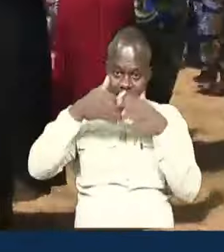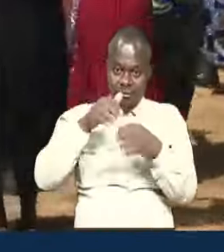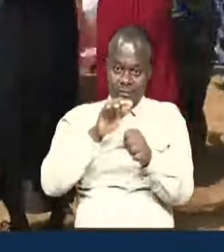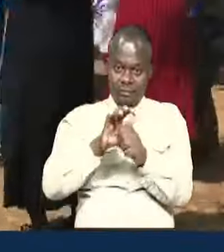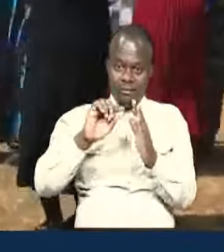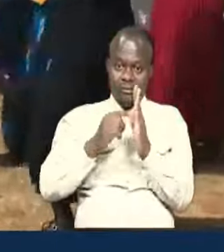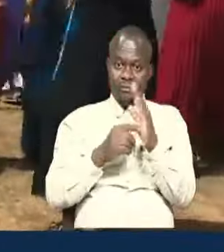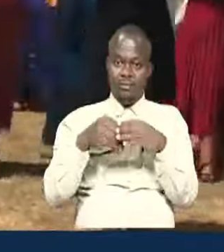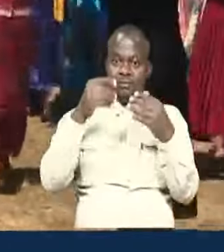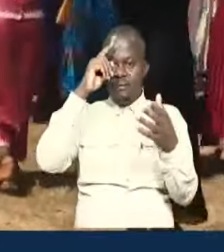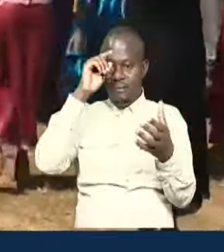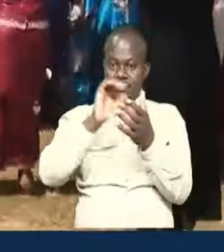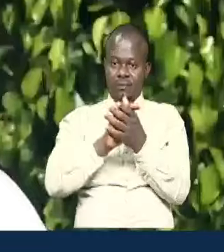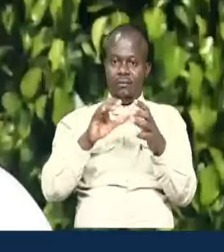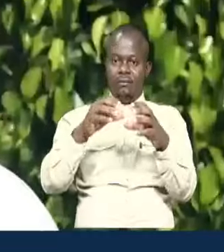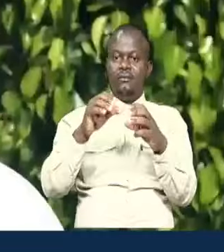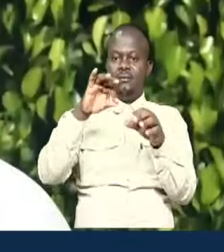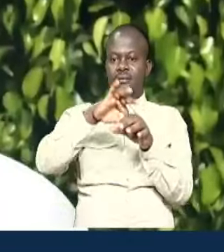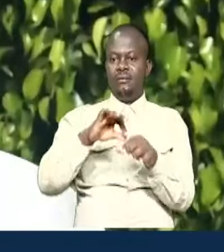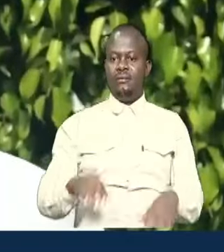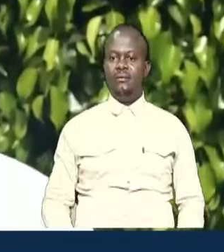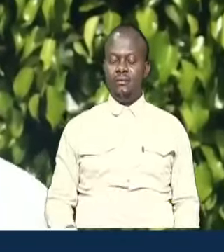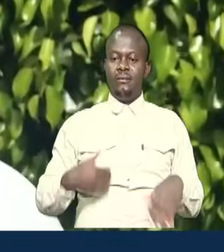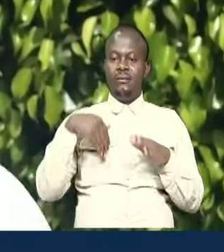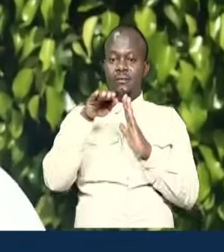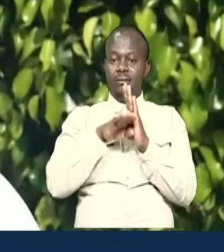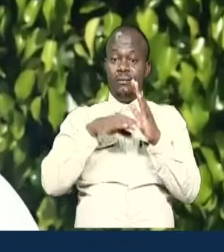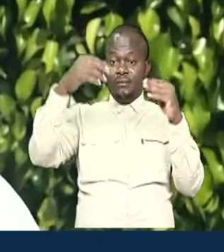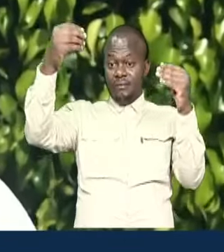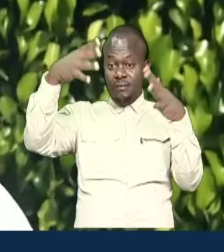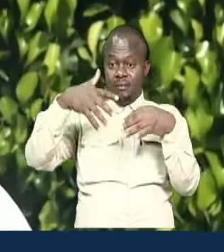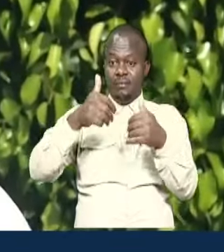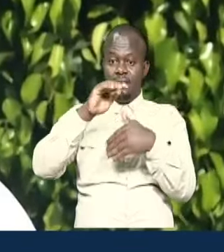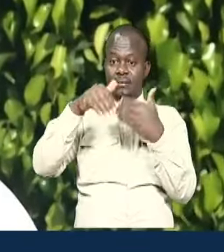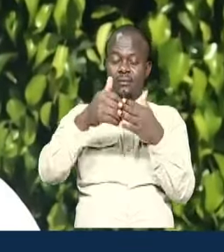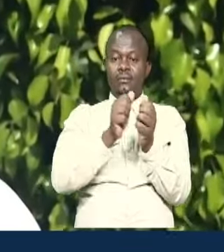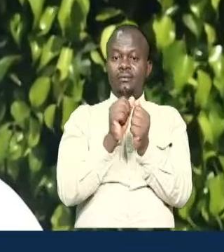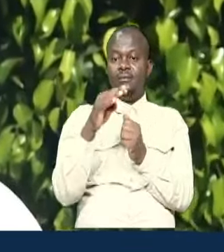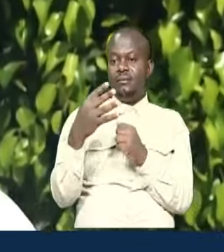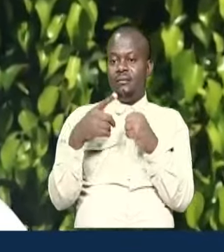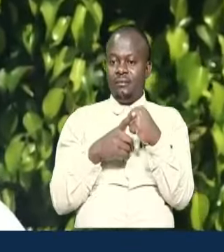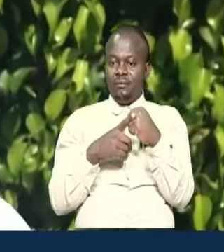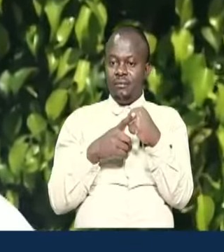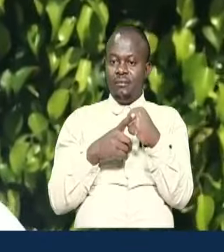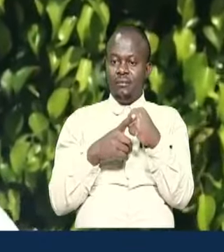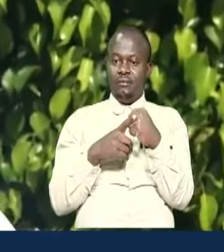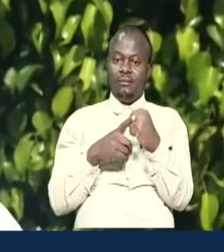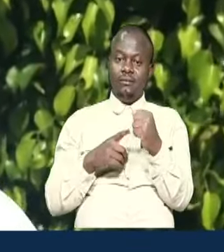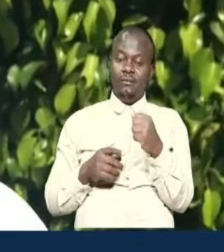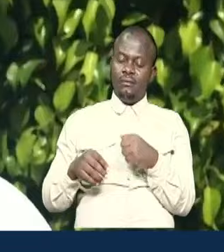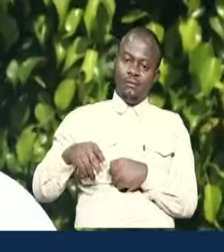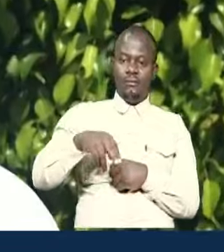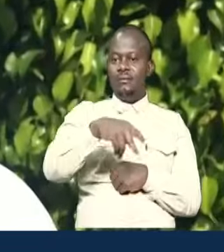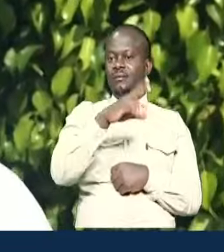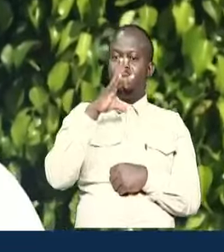ngingo z'ikizere inteko itora. Bafite gahunda zisobanutse. Bose uko ari 46 ukunyuza imbere